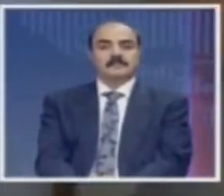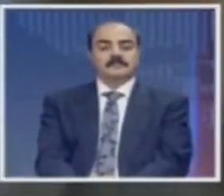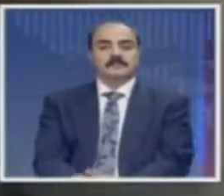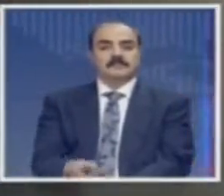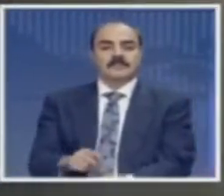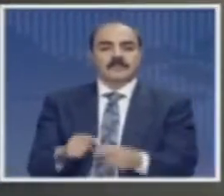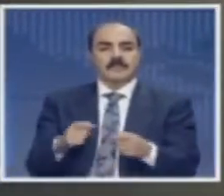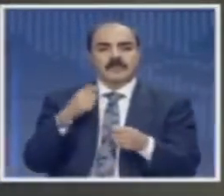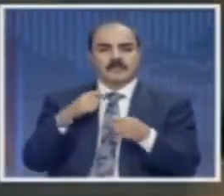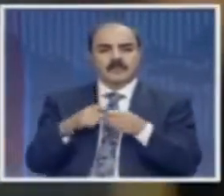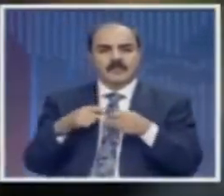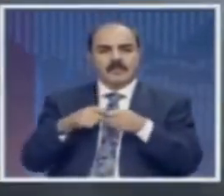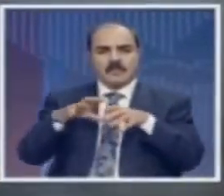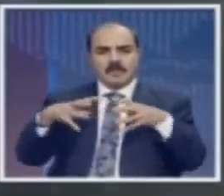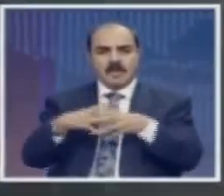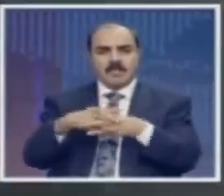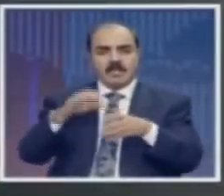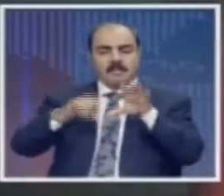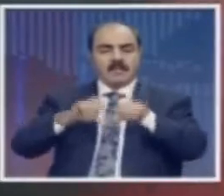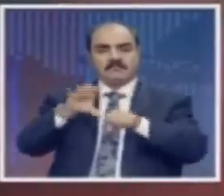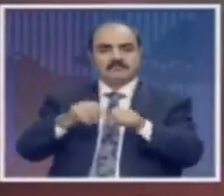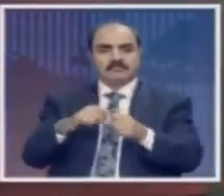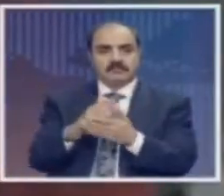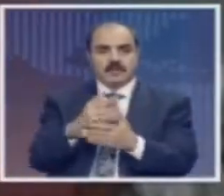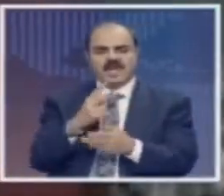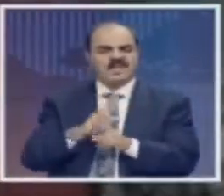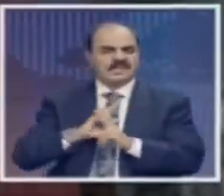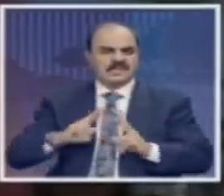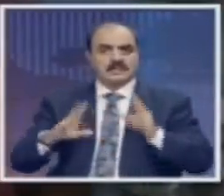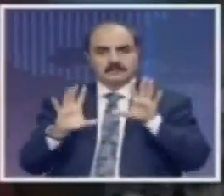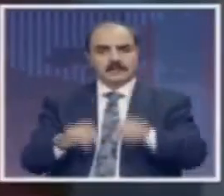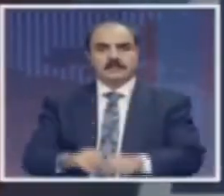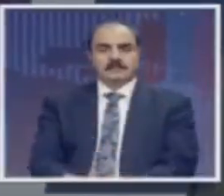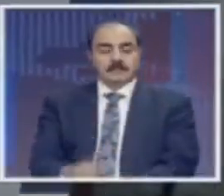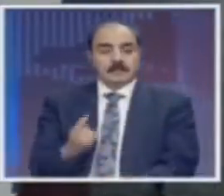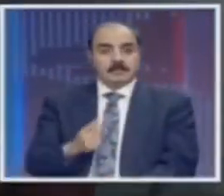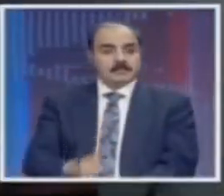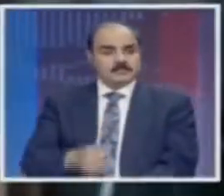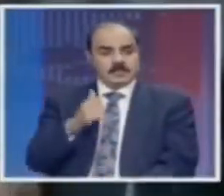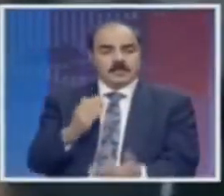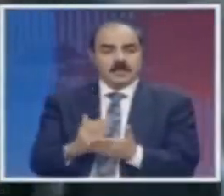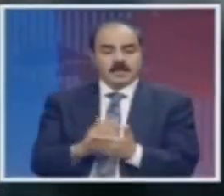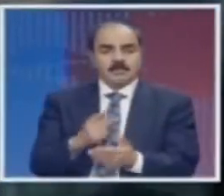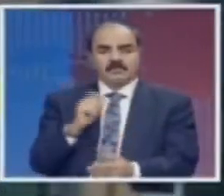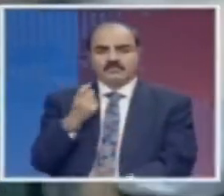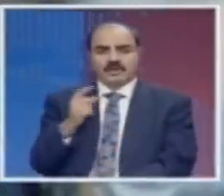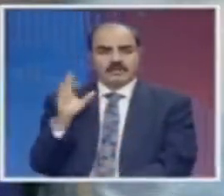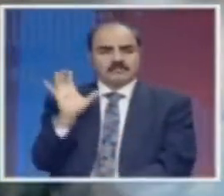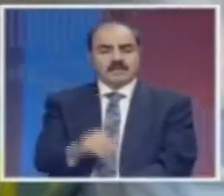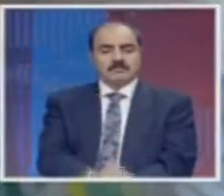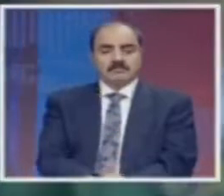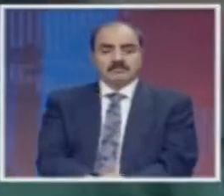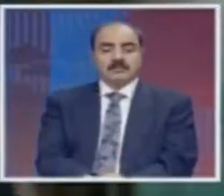وفي مجال ضبط التشكيلات العصابية والقضايا المتنوعة، نجحت أجهزة الوزارة خلال شهر في